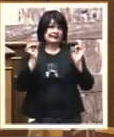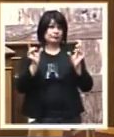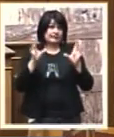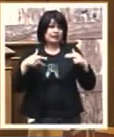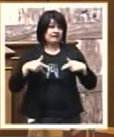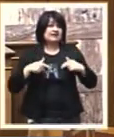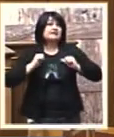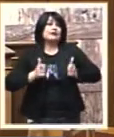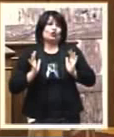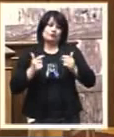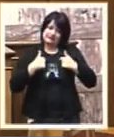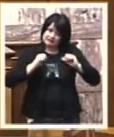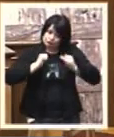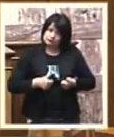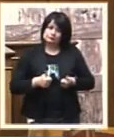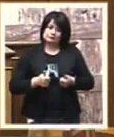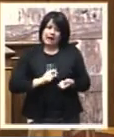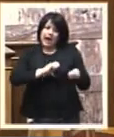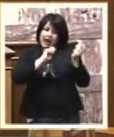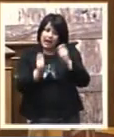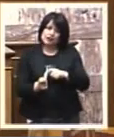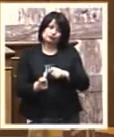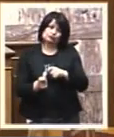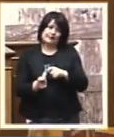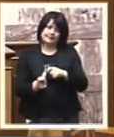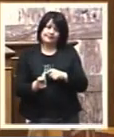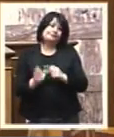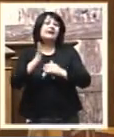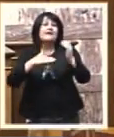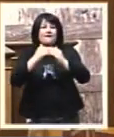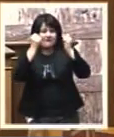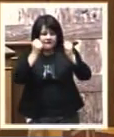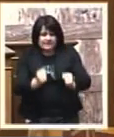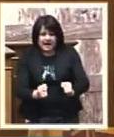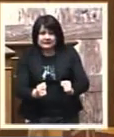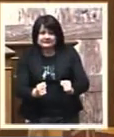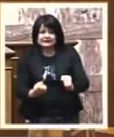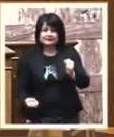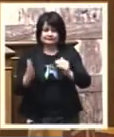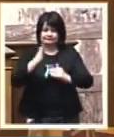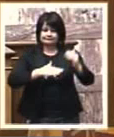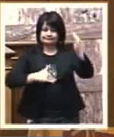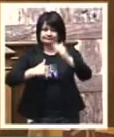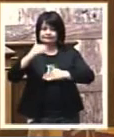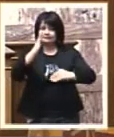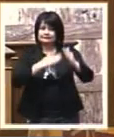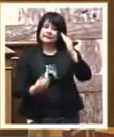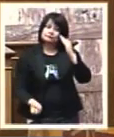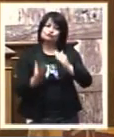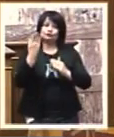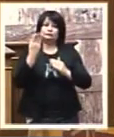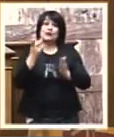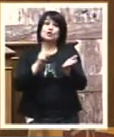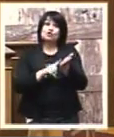παρελθόν. Αλλάζουν τις βάσεις, βάζουν νέες για να χτίσουμε μια νέα Ελλάδα πραγματικής